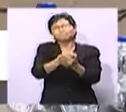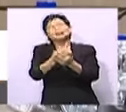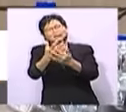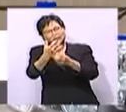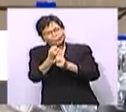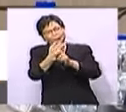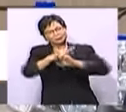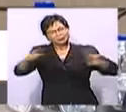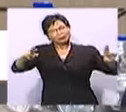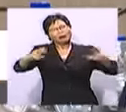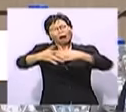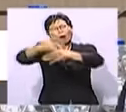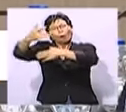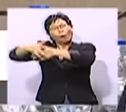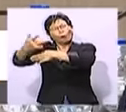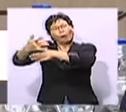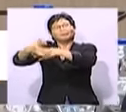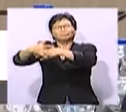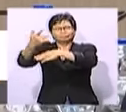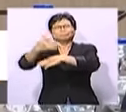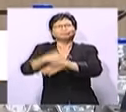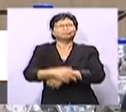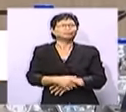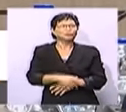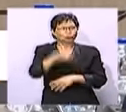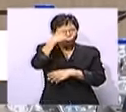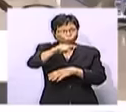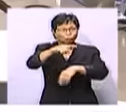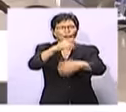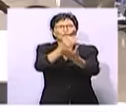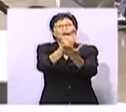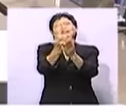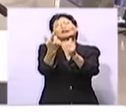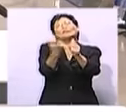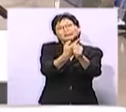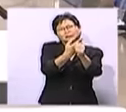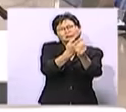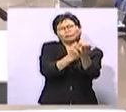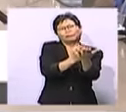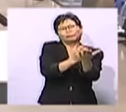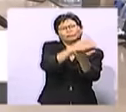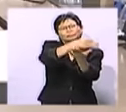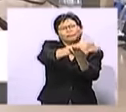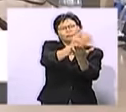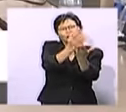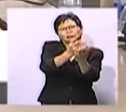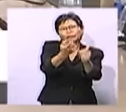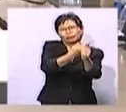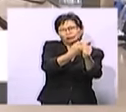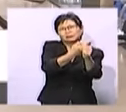dapat siap lebih awal daripada jangkaan untuk fasa pertama.